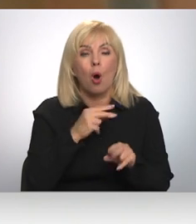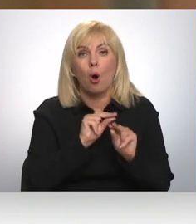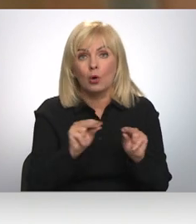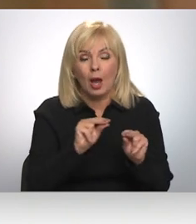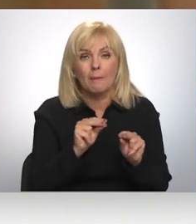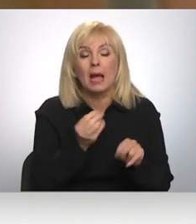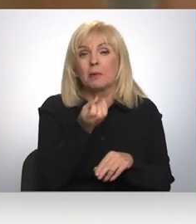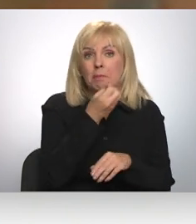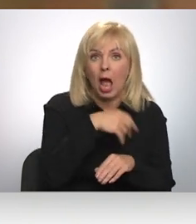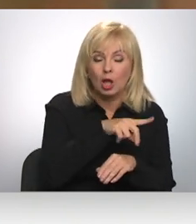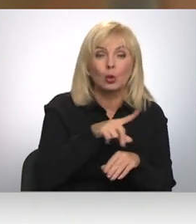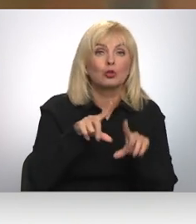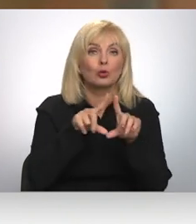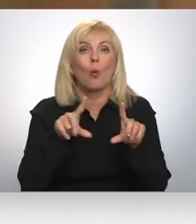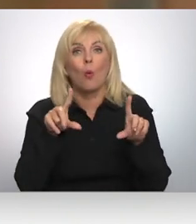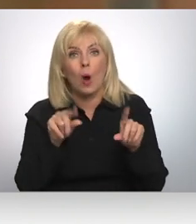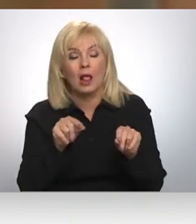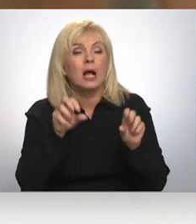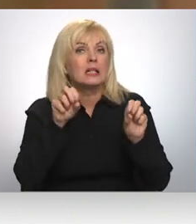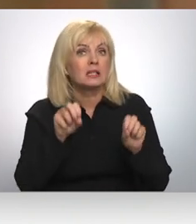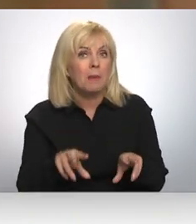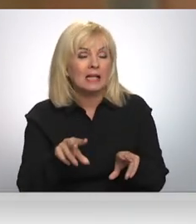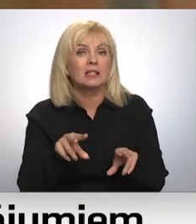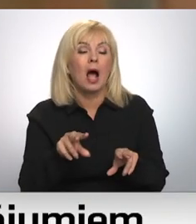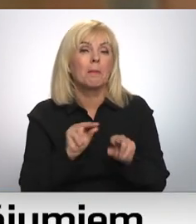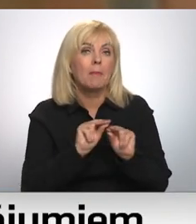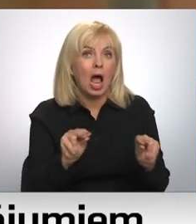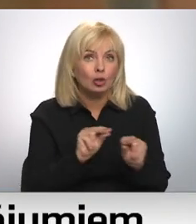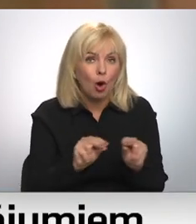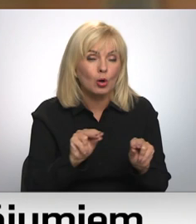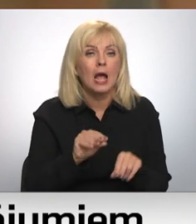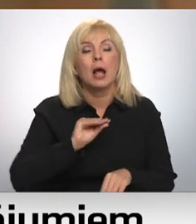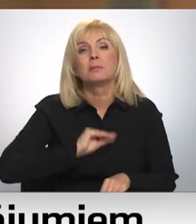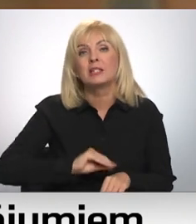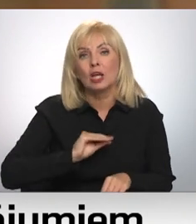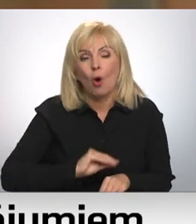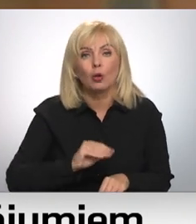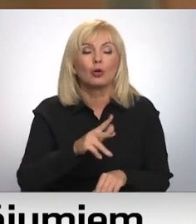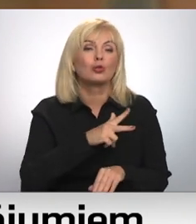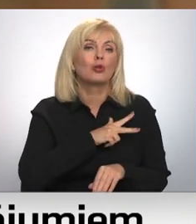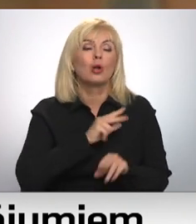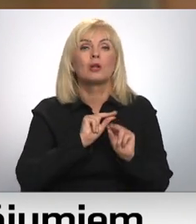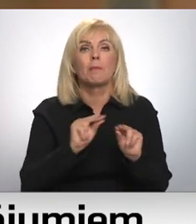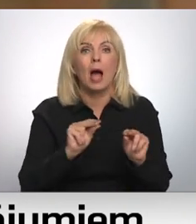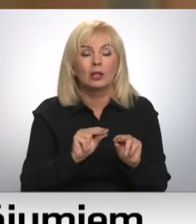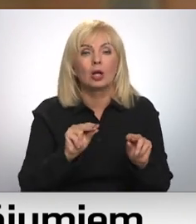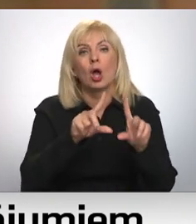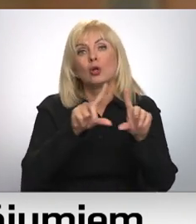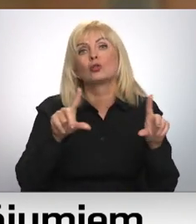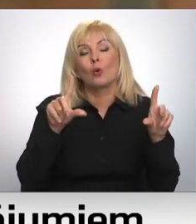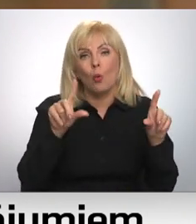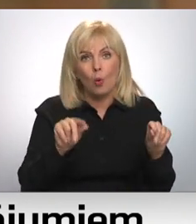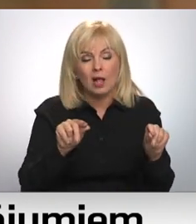gan skolās, tad speciālie pedagogi, psihologi, sociālie pedagogi skolās